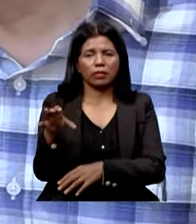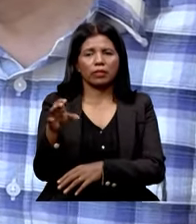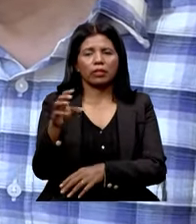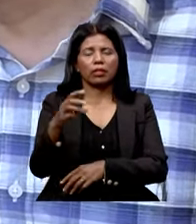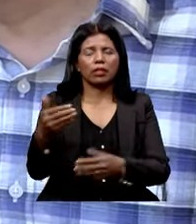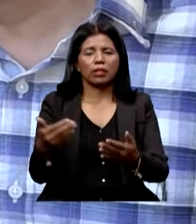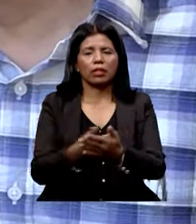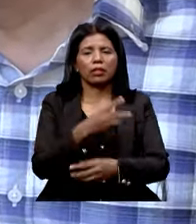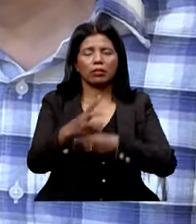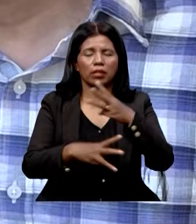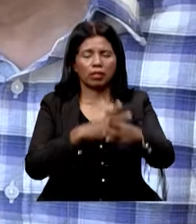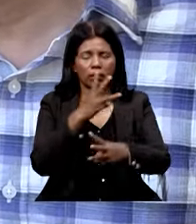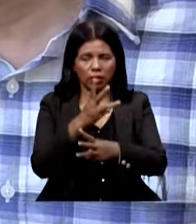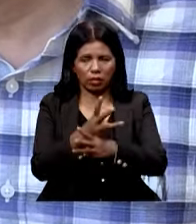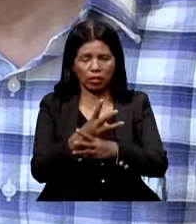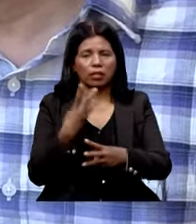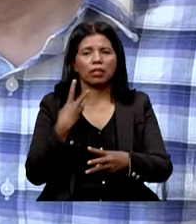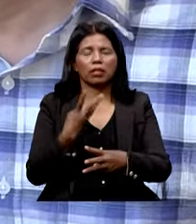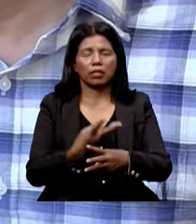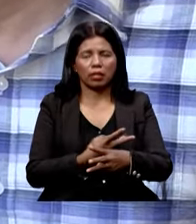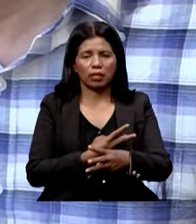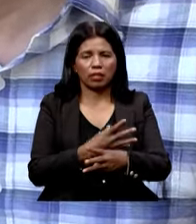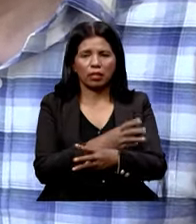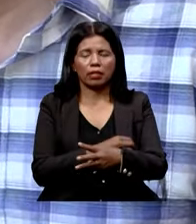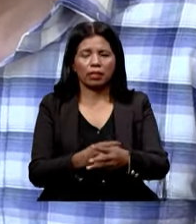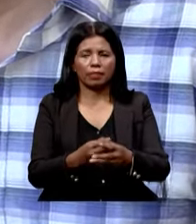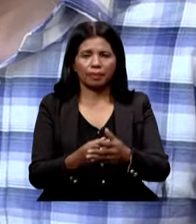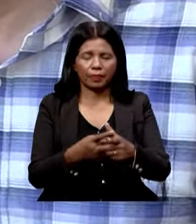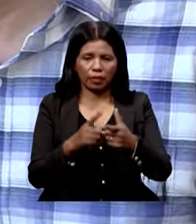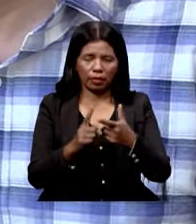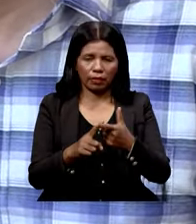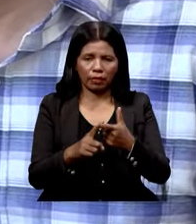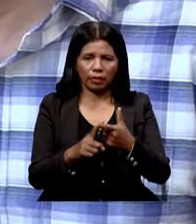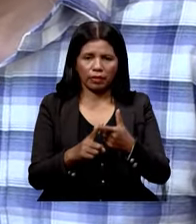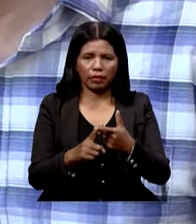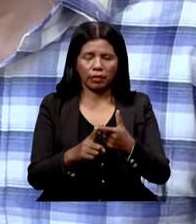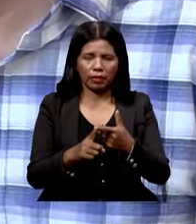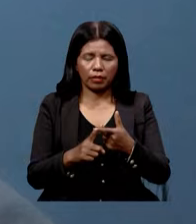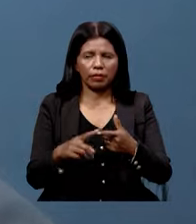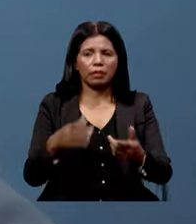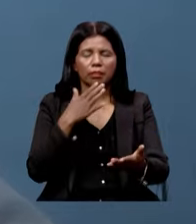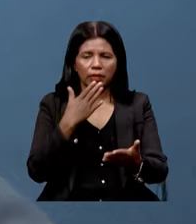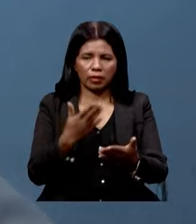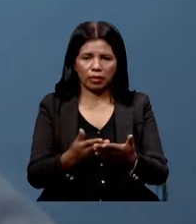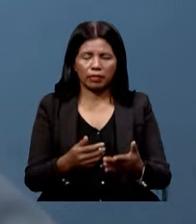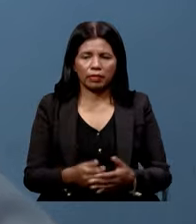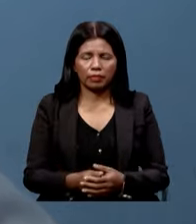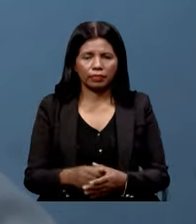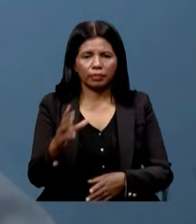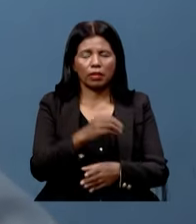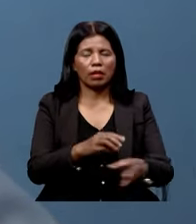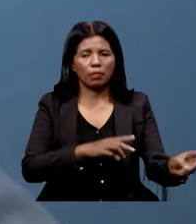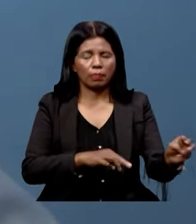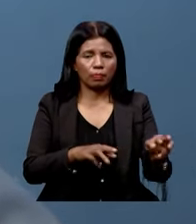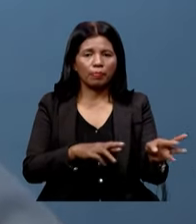ni comprador sira bele sosa necessidades básicas ne o preço ne bema razoável. Autoridade local suku Comoro pronto a